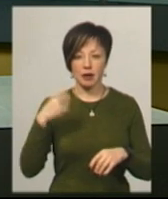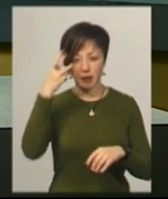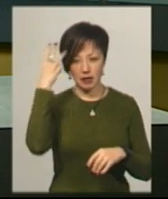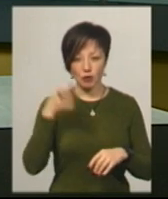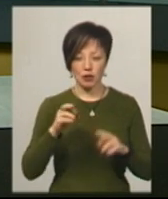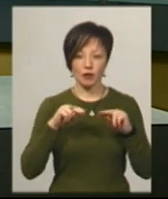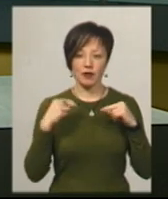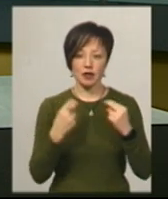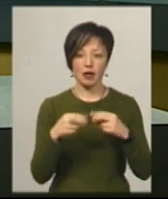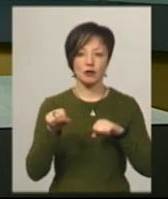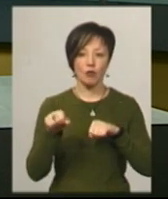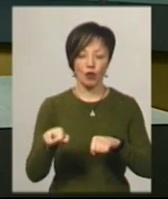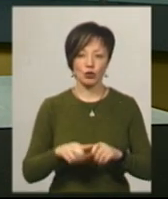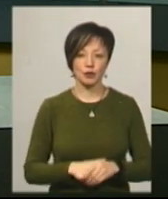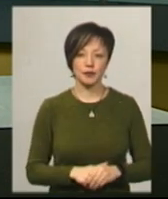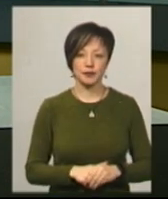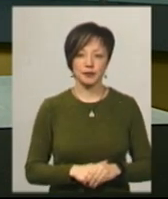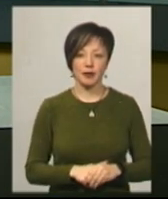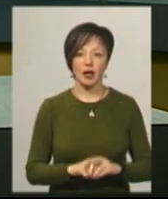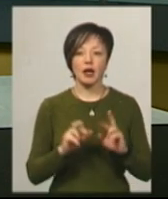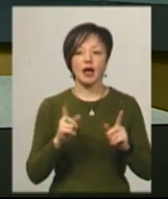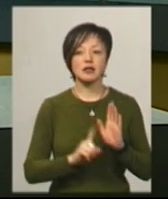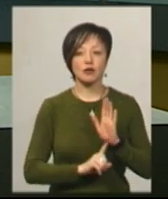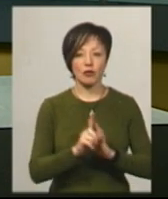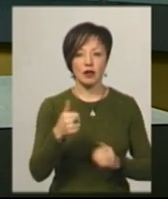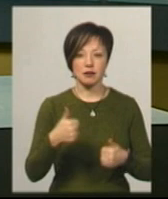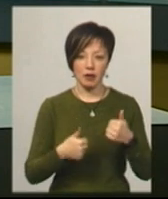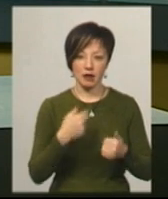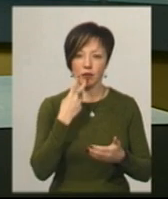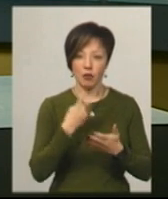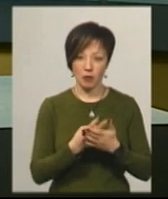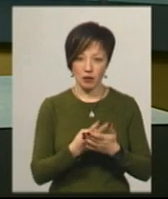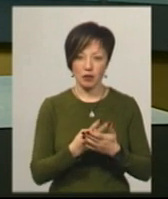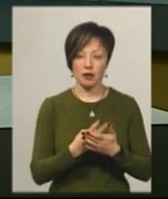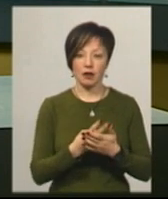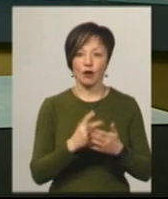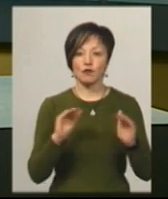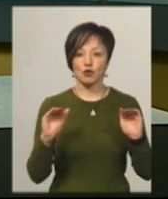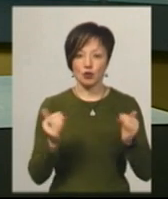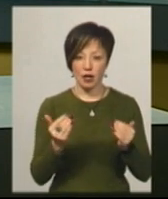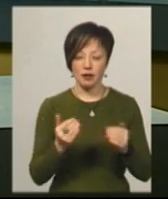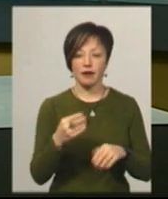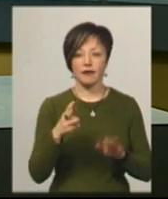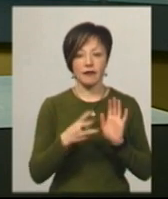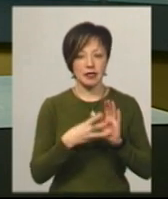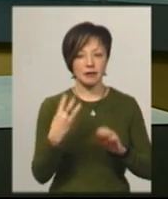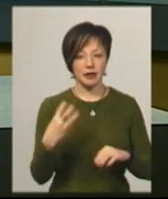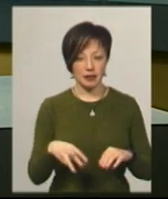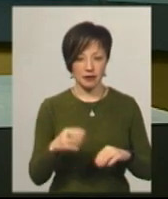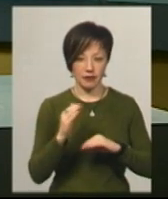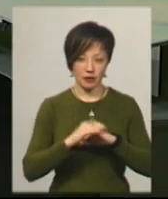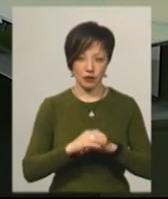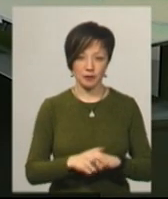обласної федерації боксу Андрій Чумаков. Як стартували змагання, ви побачите в сюжеті Андрія Гуменного о